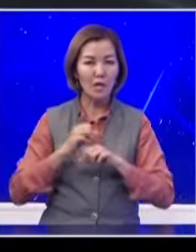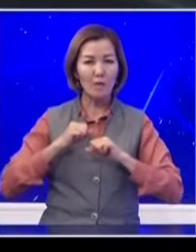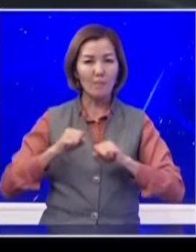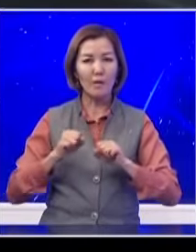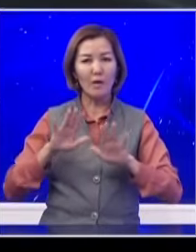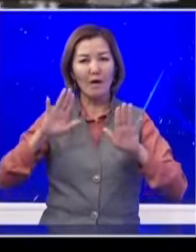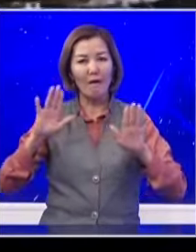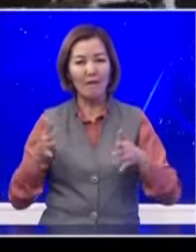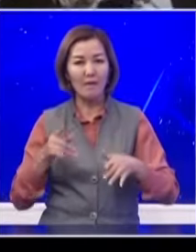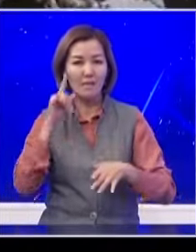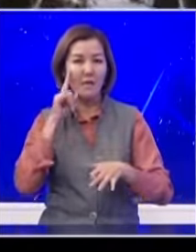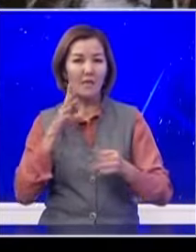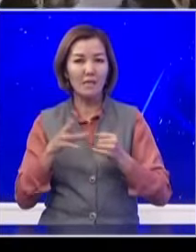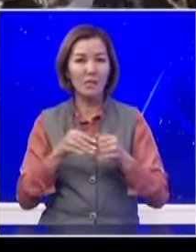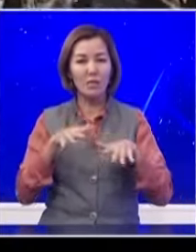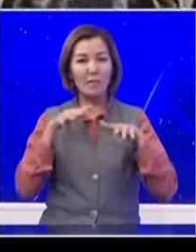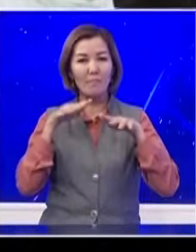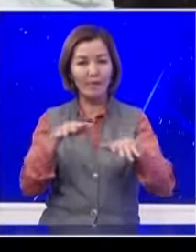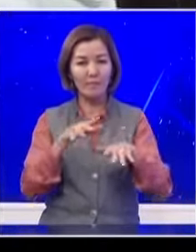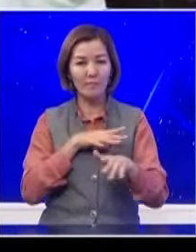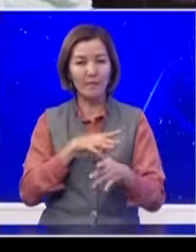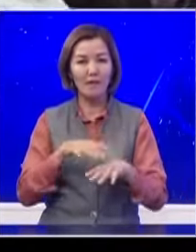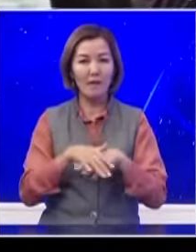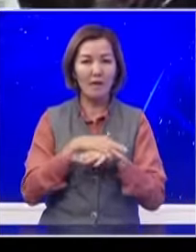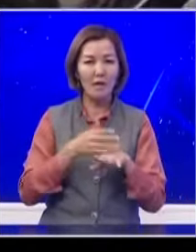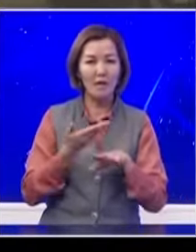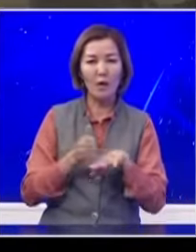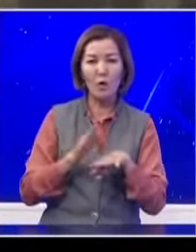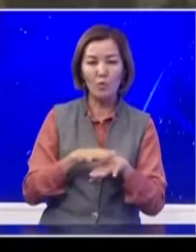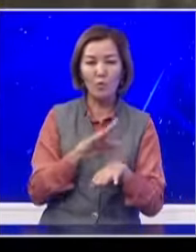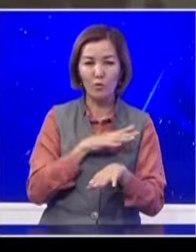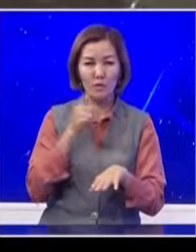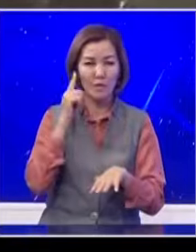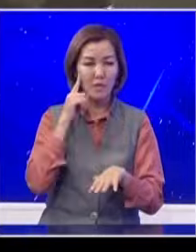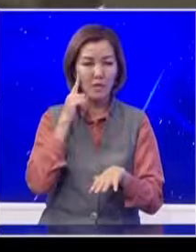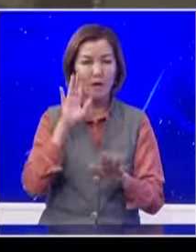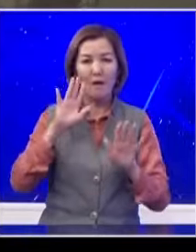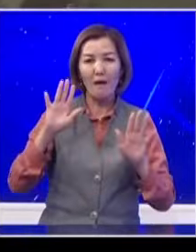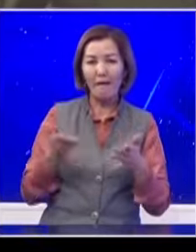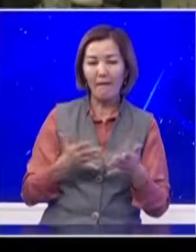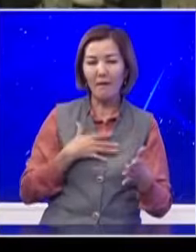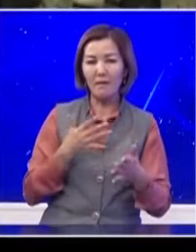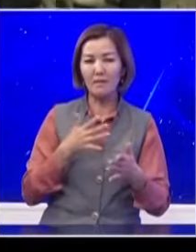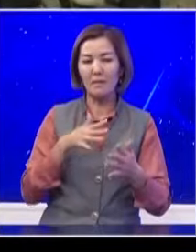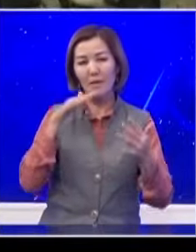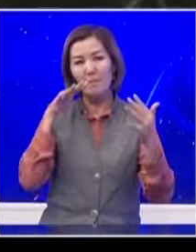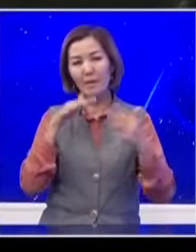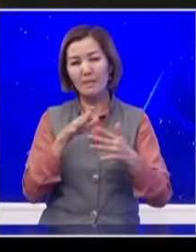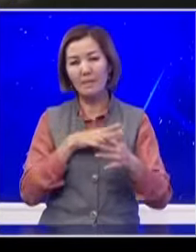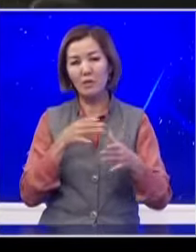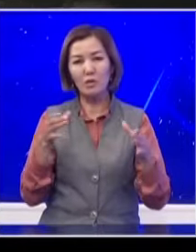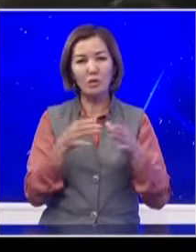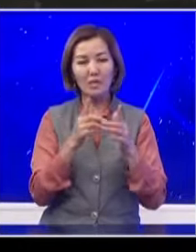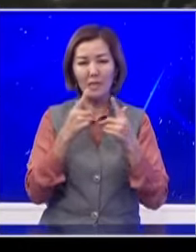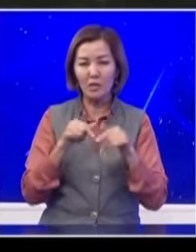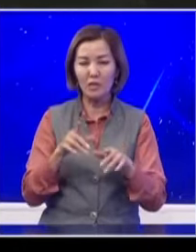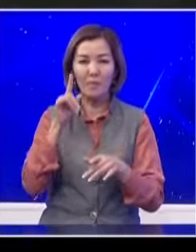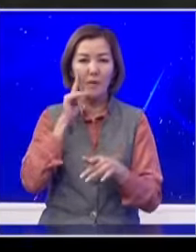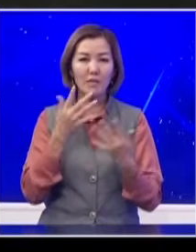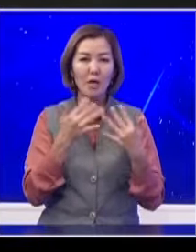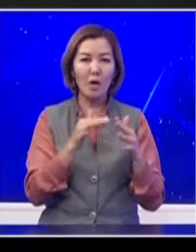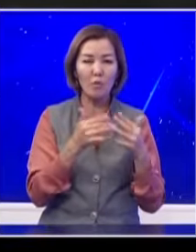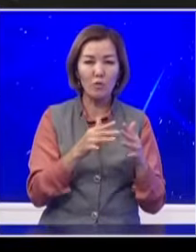қазақ жеріне басып кіреді. Бұл хабар жергілікті халық үшін ауыр тиеді. Өйткені басқыншыларға қарсы тұратын жасақ жинап, қазақ